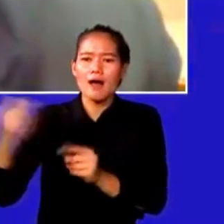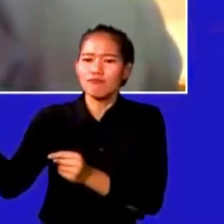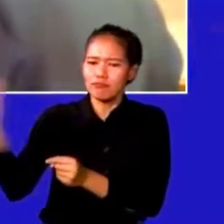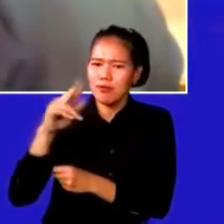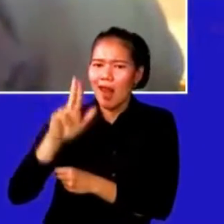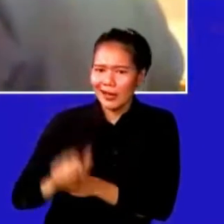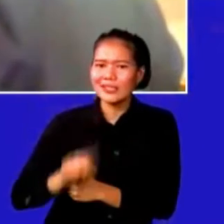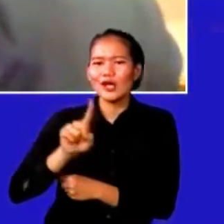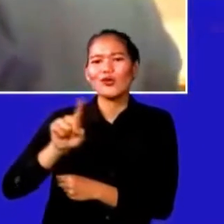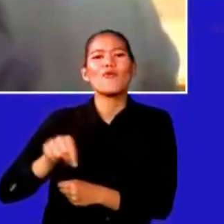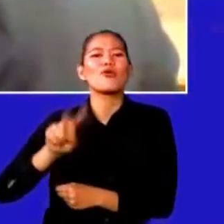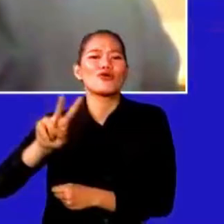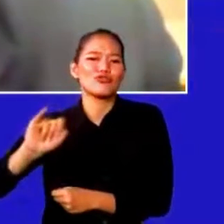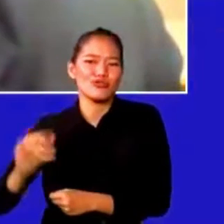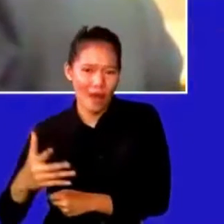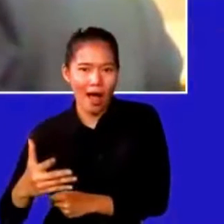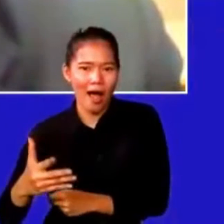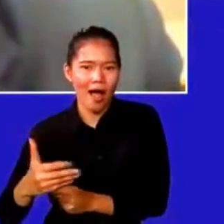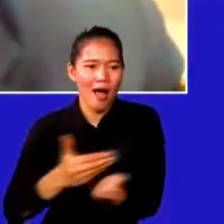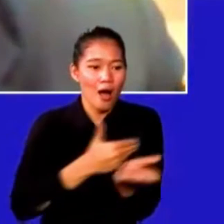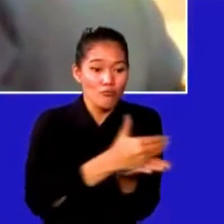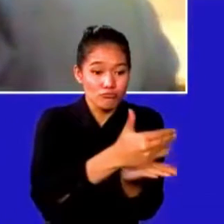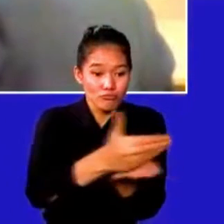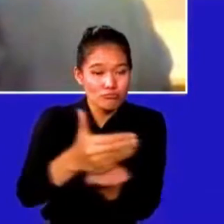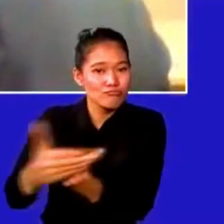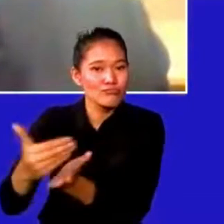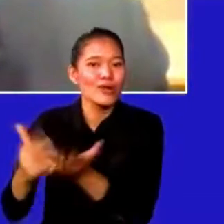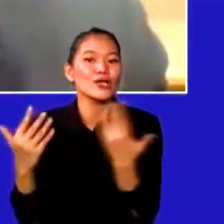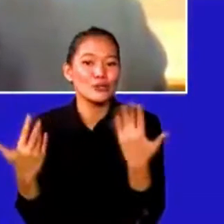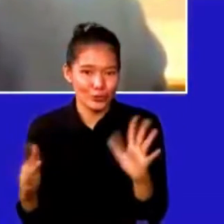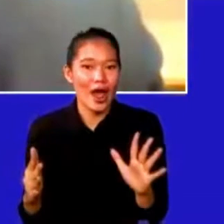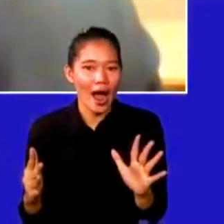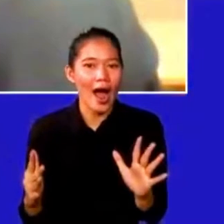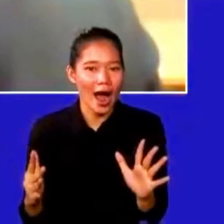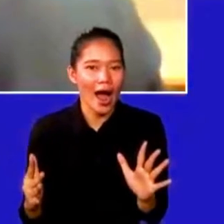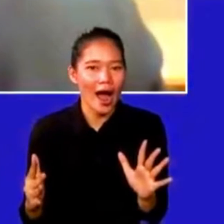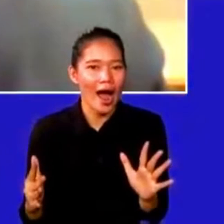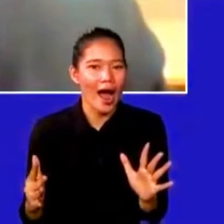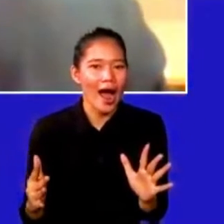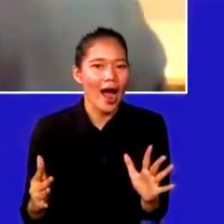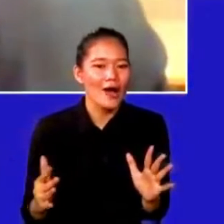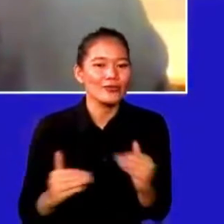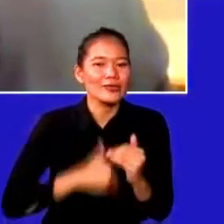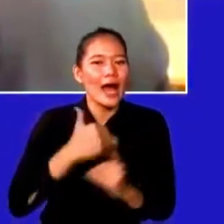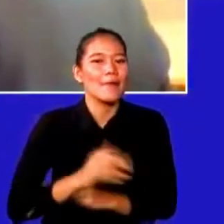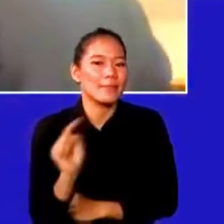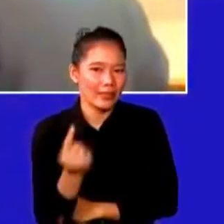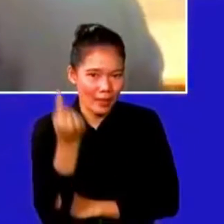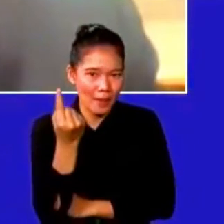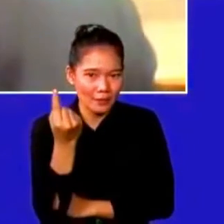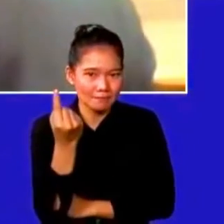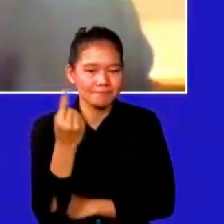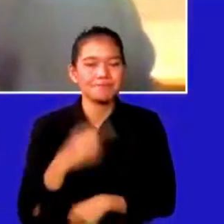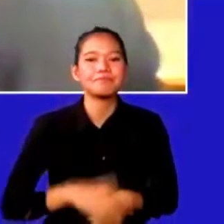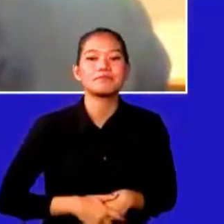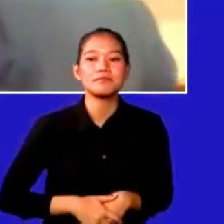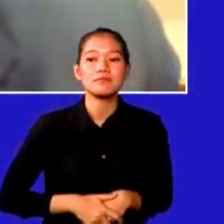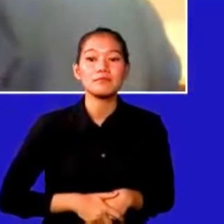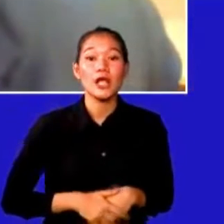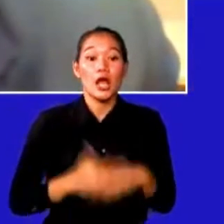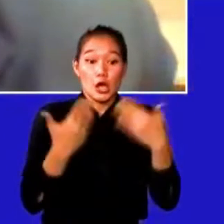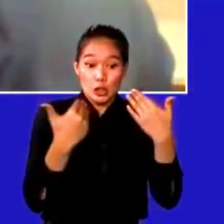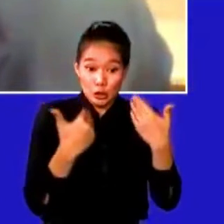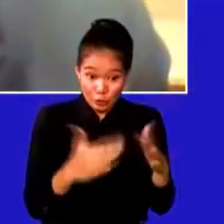1,8 juta yang sudah didistribusikan untuk kepentingan vaksinasi tahap pertama dan